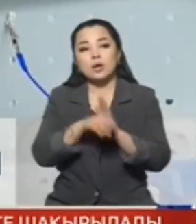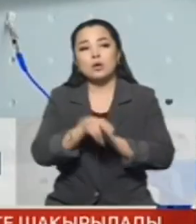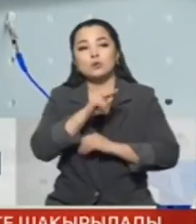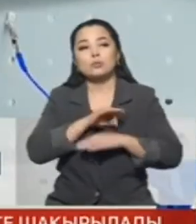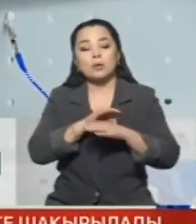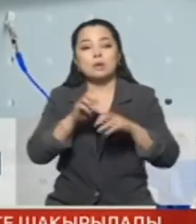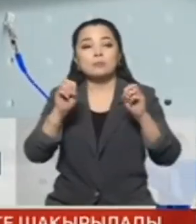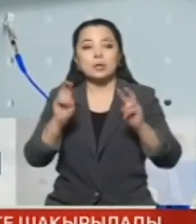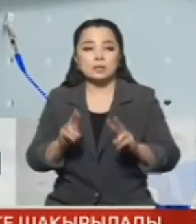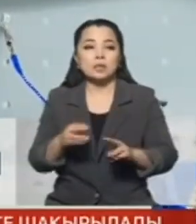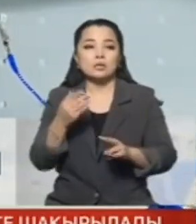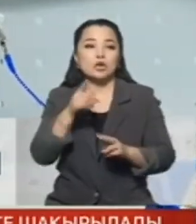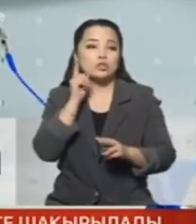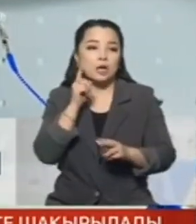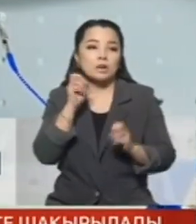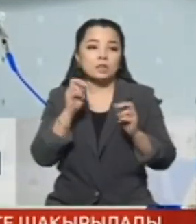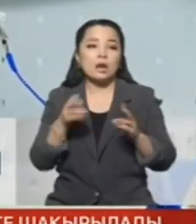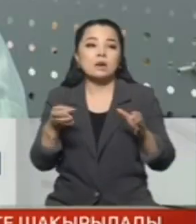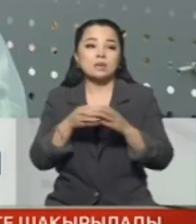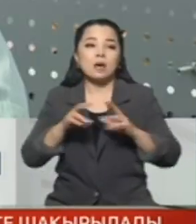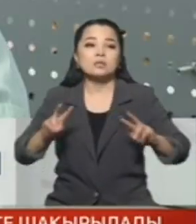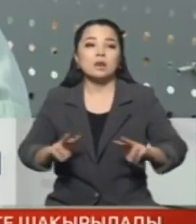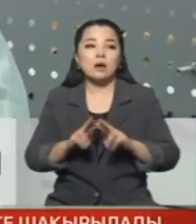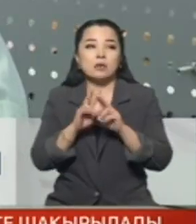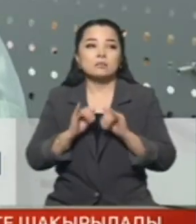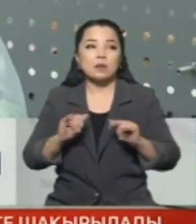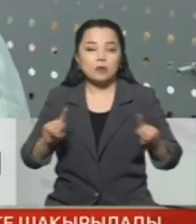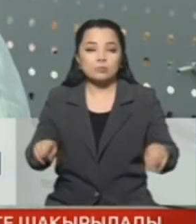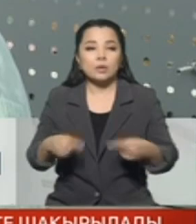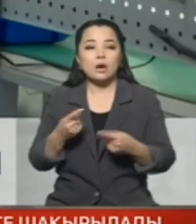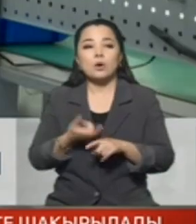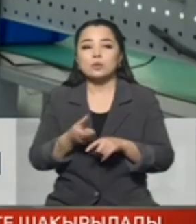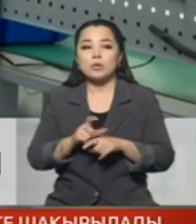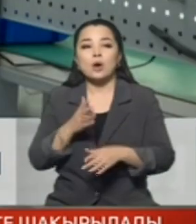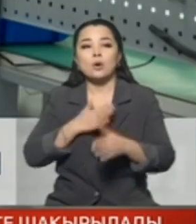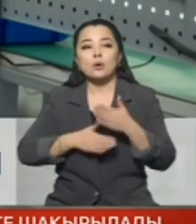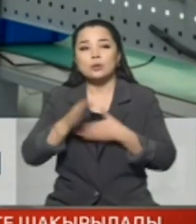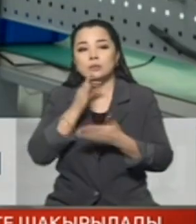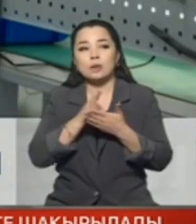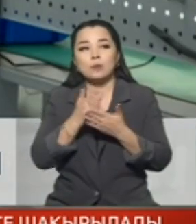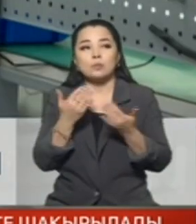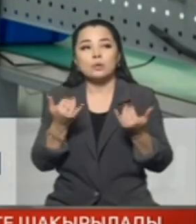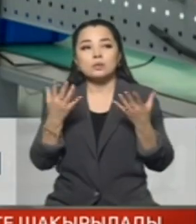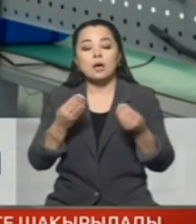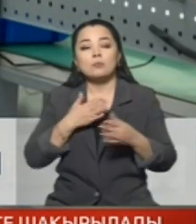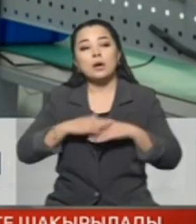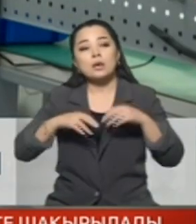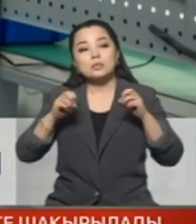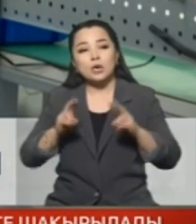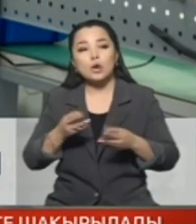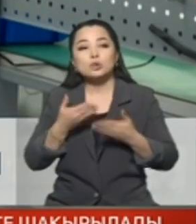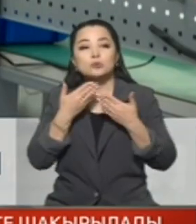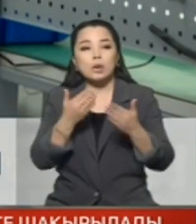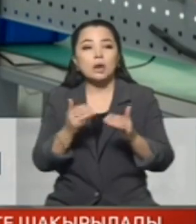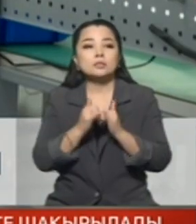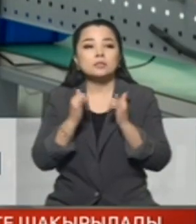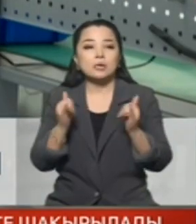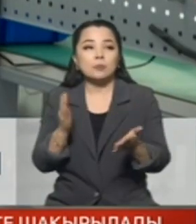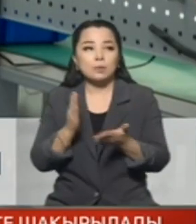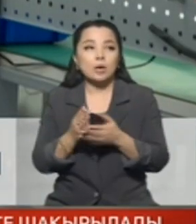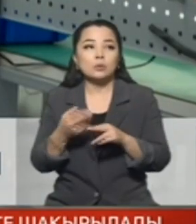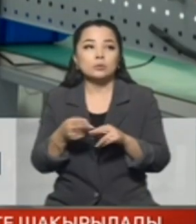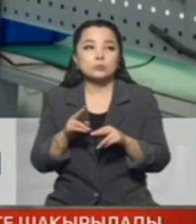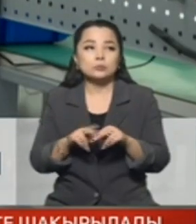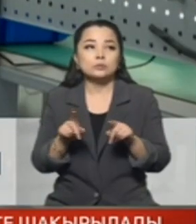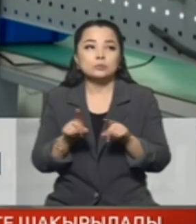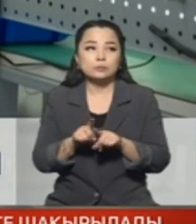Жас маман осы саланың Астанада қарқынды дамып жатқанына қуанышты. Қазіргі таңда менің мамандығым сұранысқа ие,